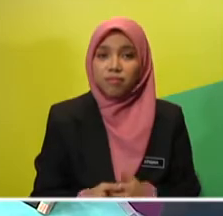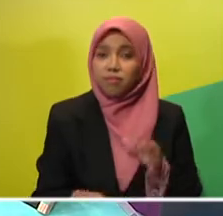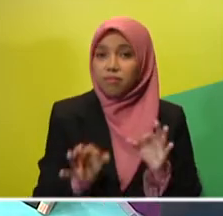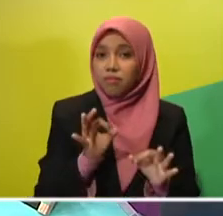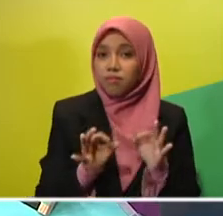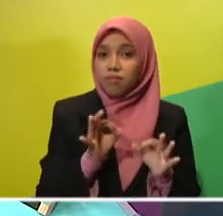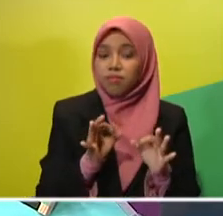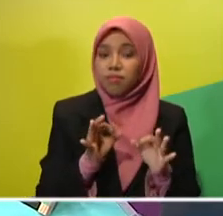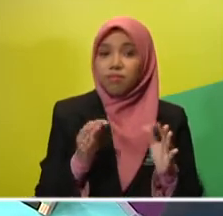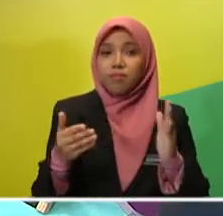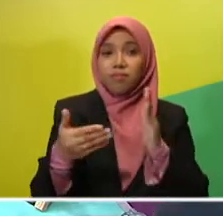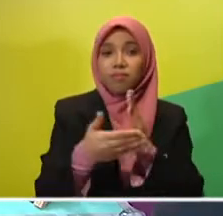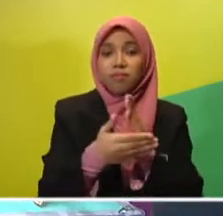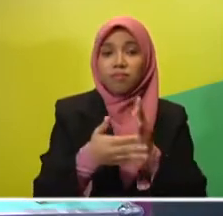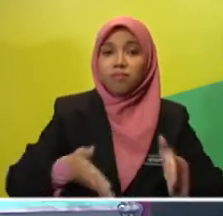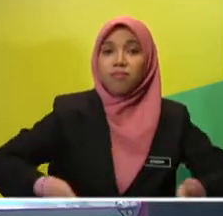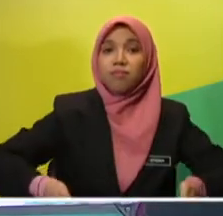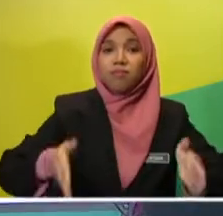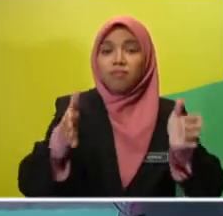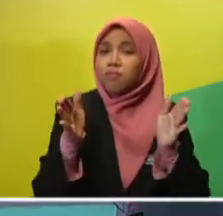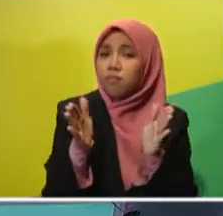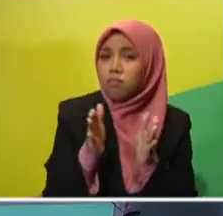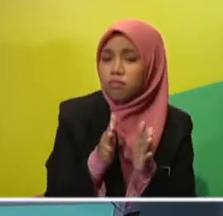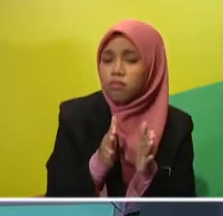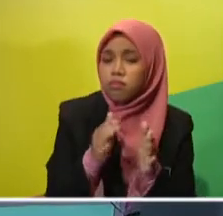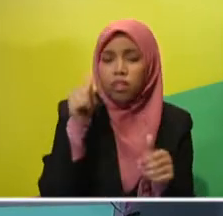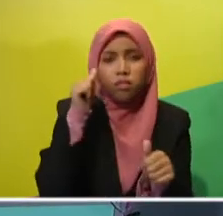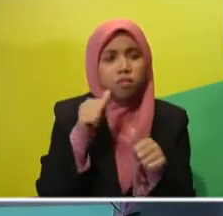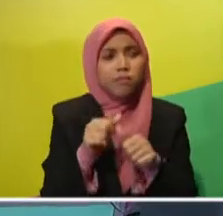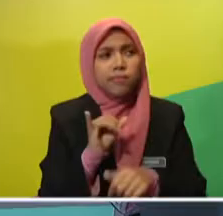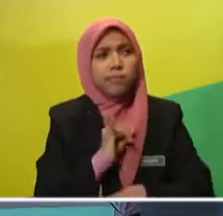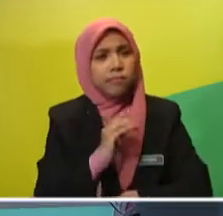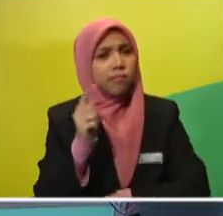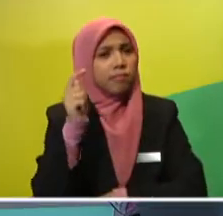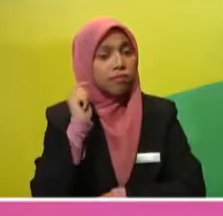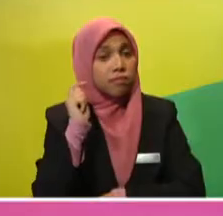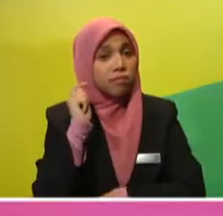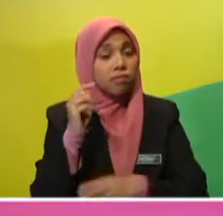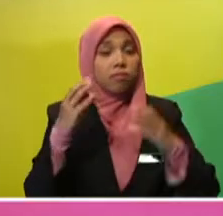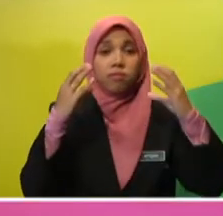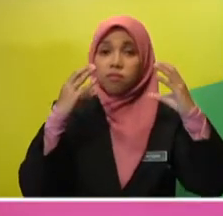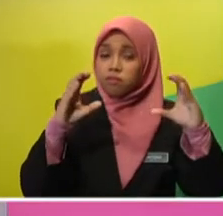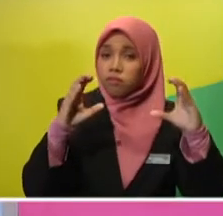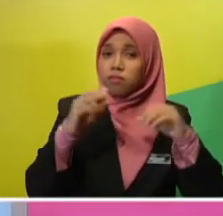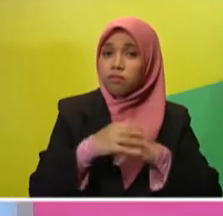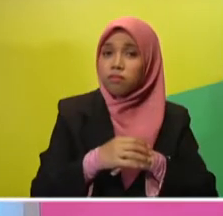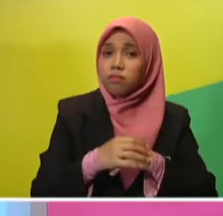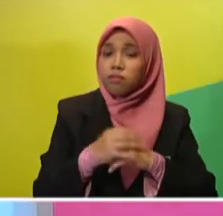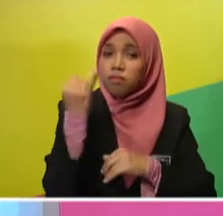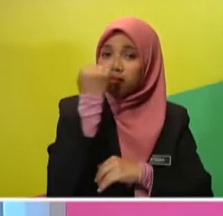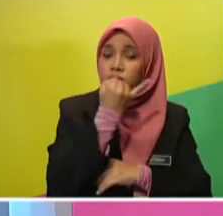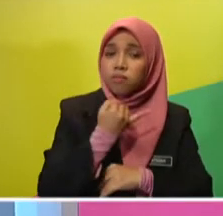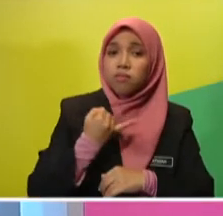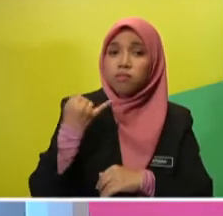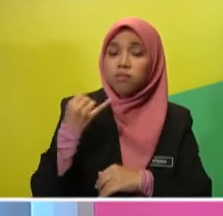melalui lorong sempit, seingat saya tadi, Cikgu Aini dan